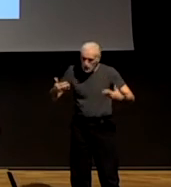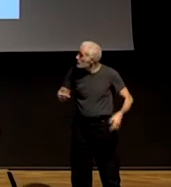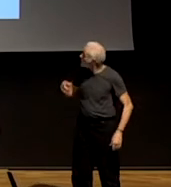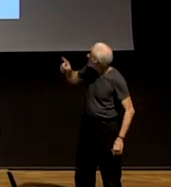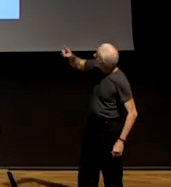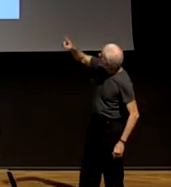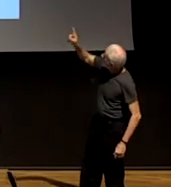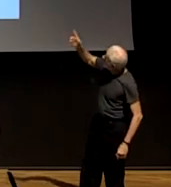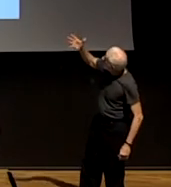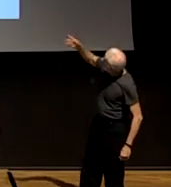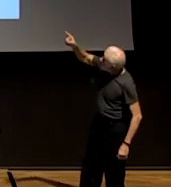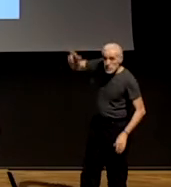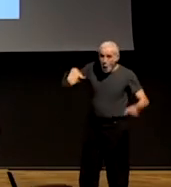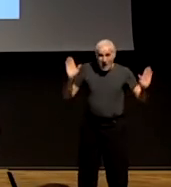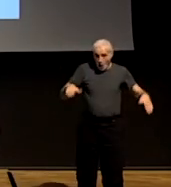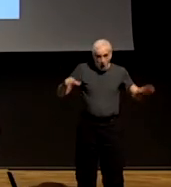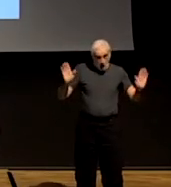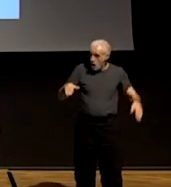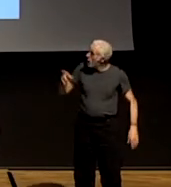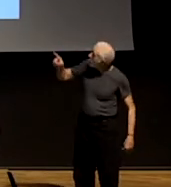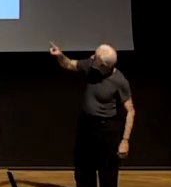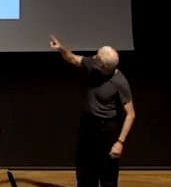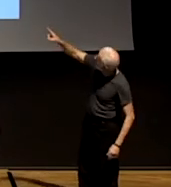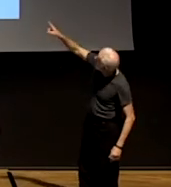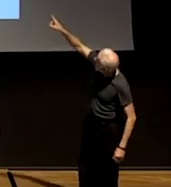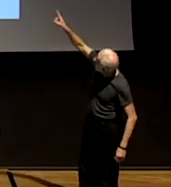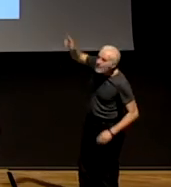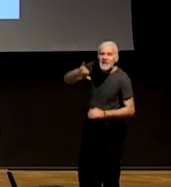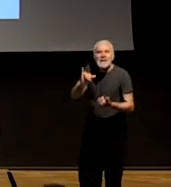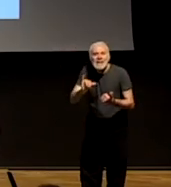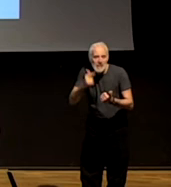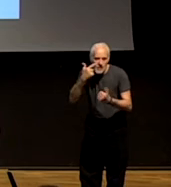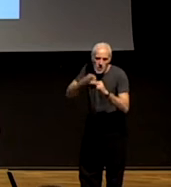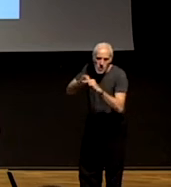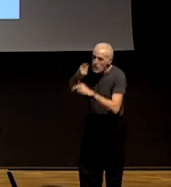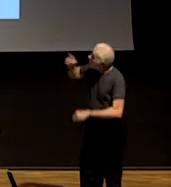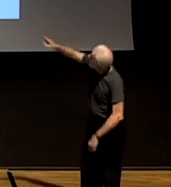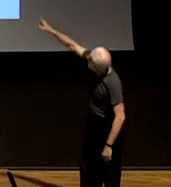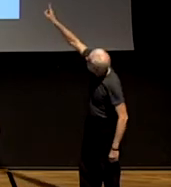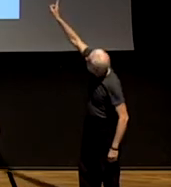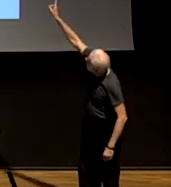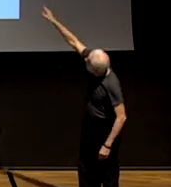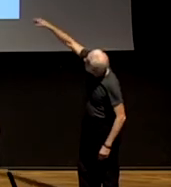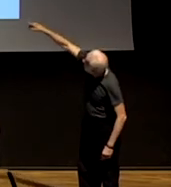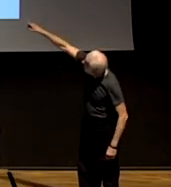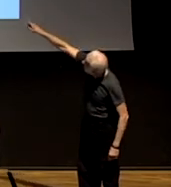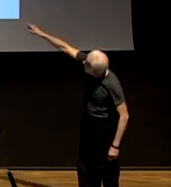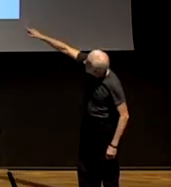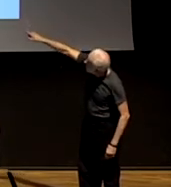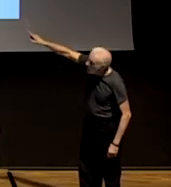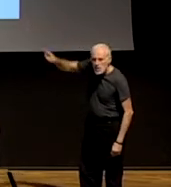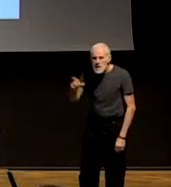espèces comme la chouette effraie hibou des marais le moyen duc qui sont des prédateurs essentiellement de